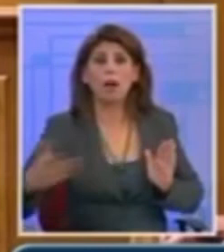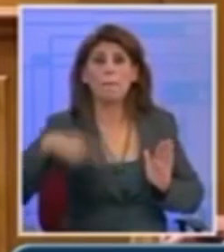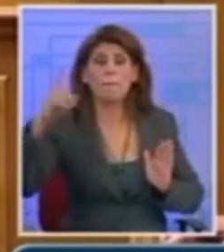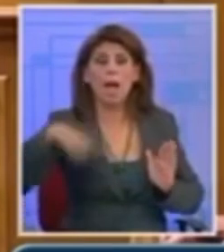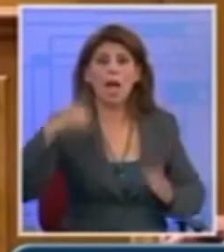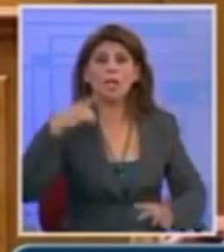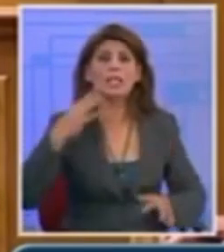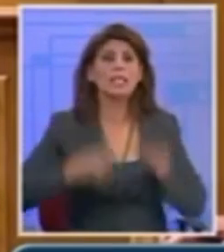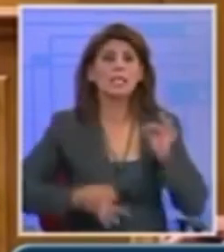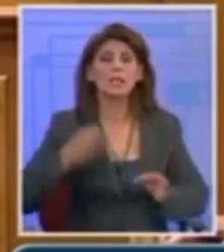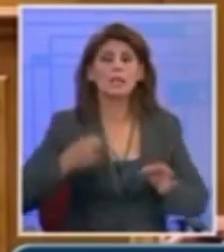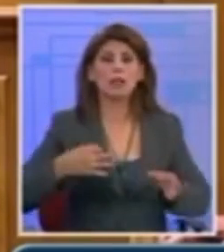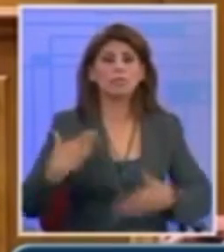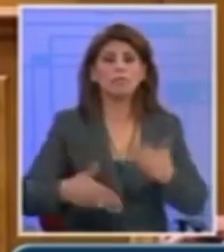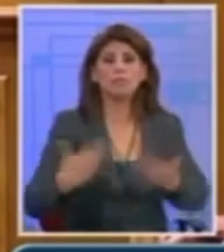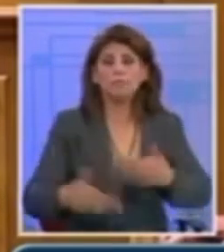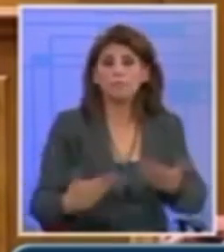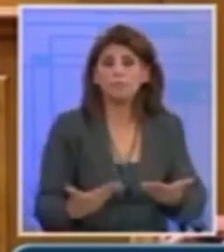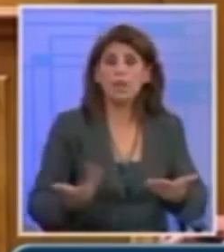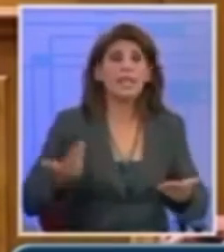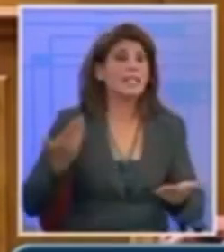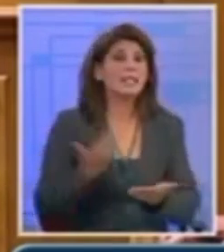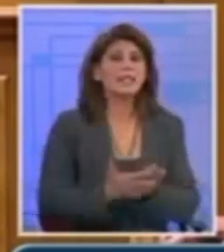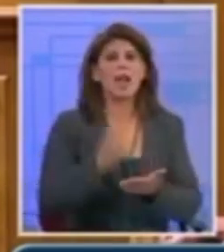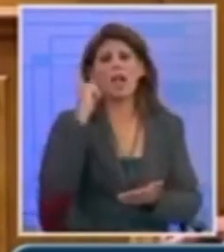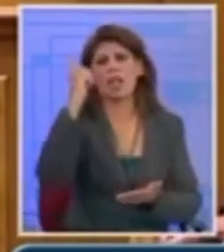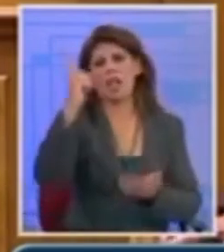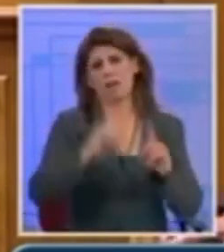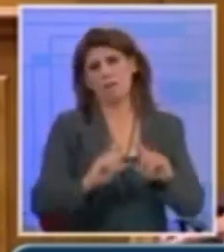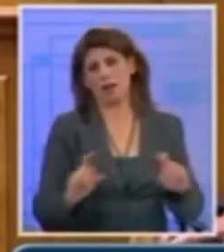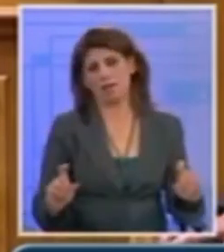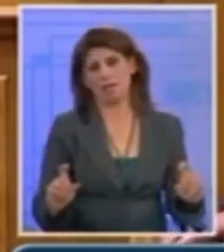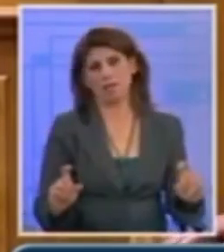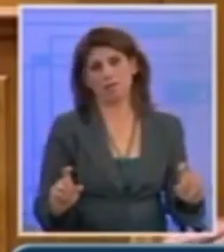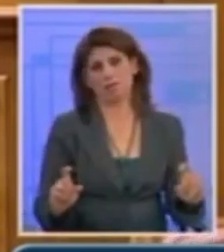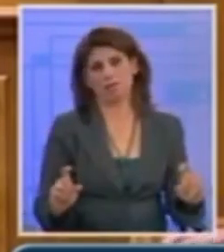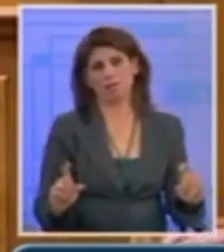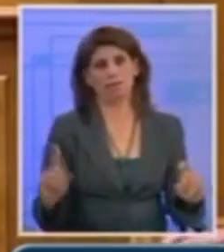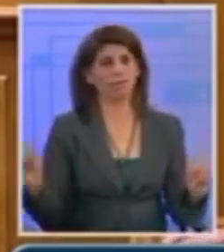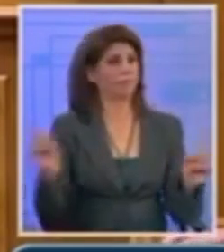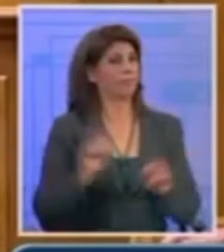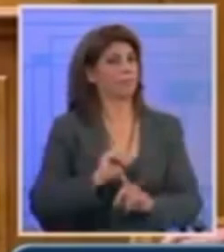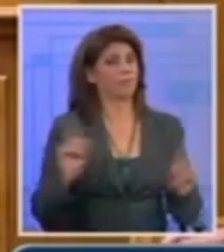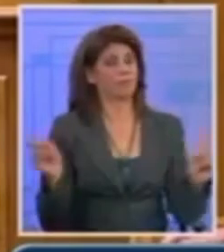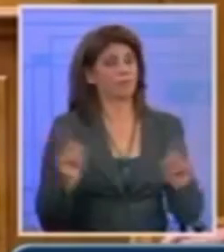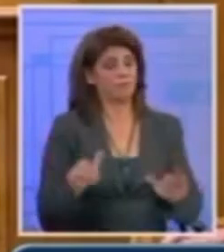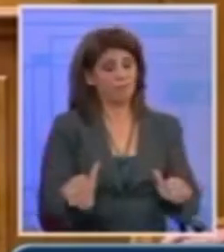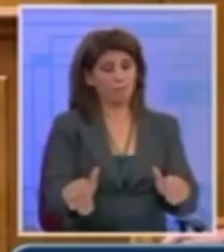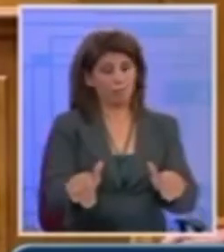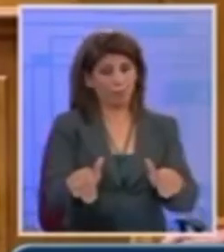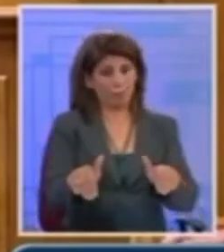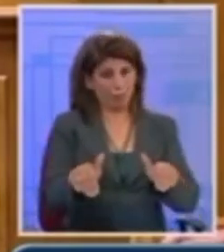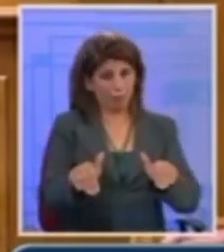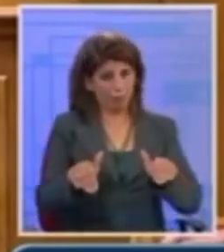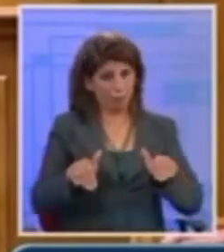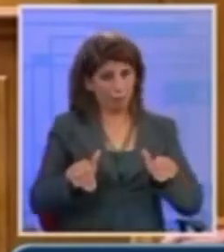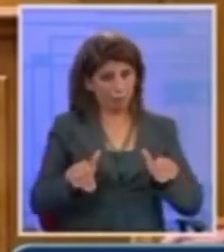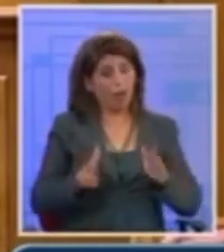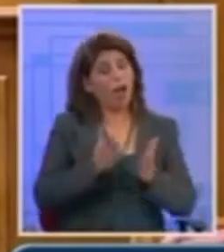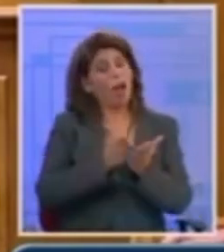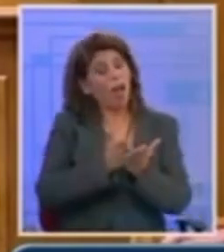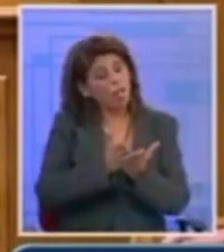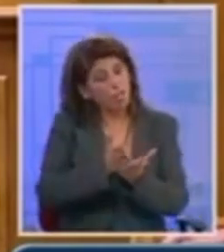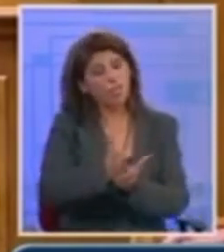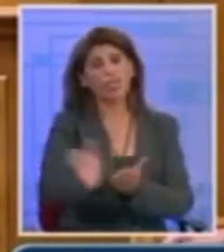εξελίξεις και μας ζητά, αν θέλετε, ένα πράγμα. Να μην υποχωρήσουμε από τα δίκαια αιτήματά